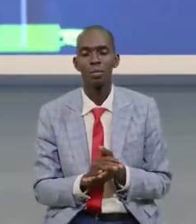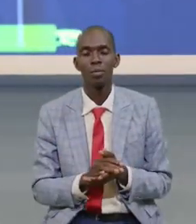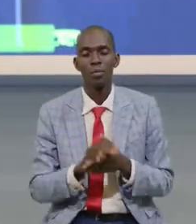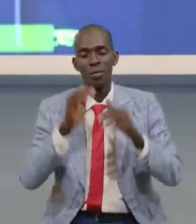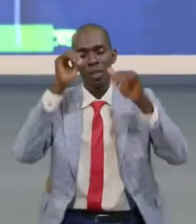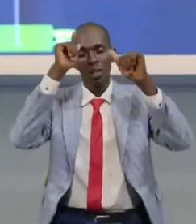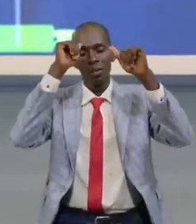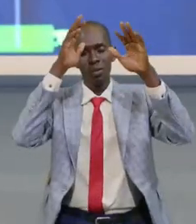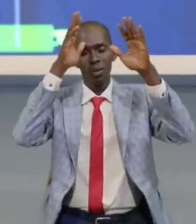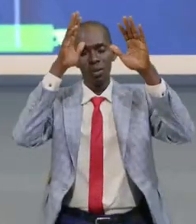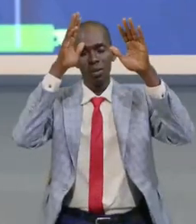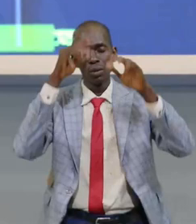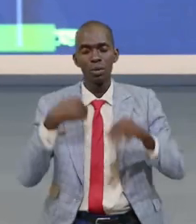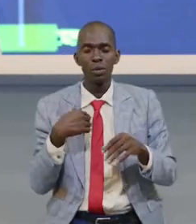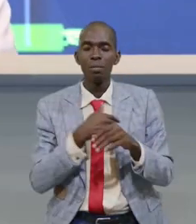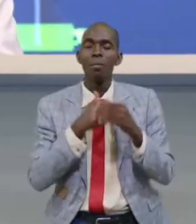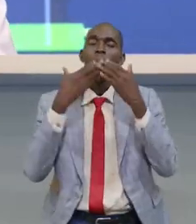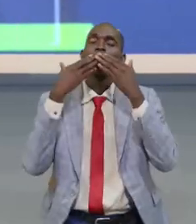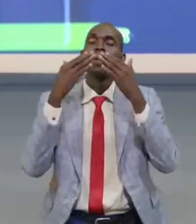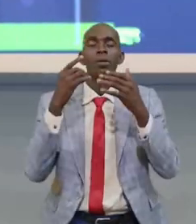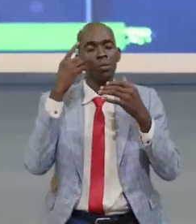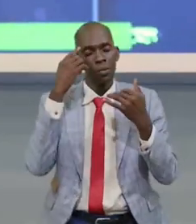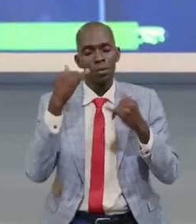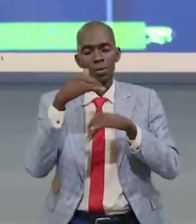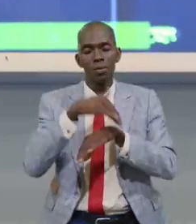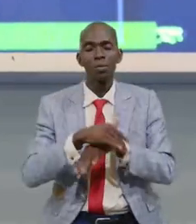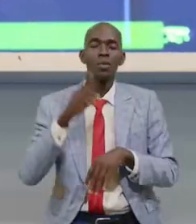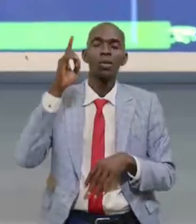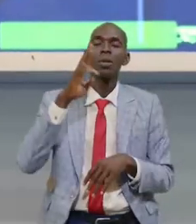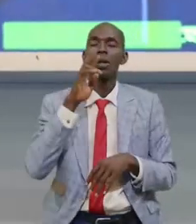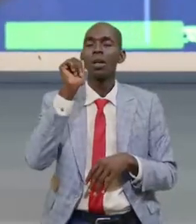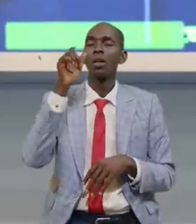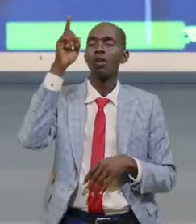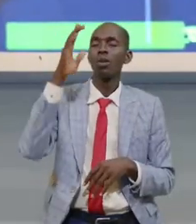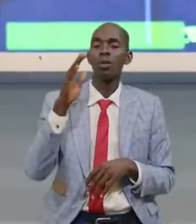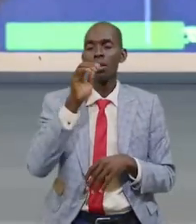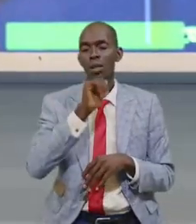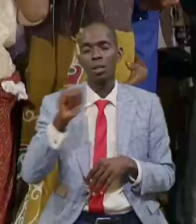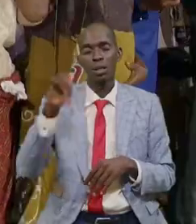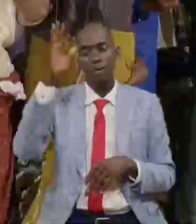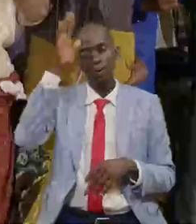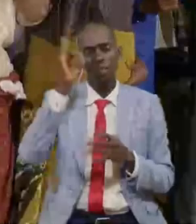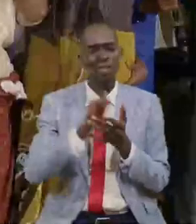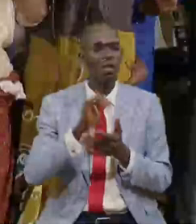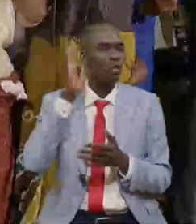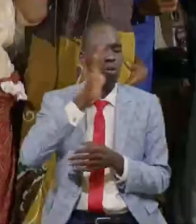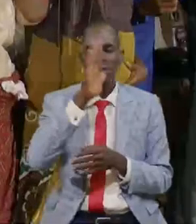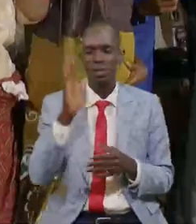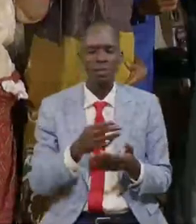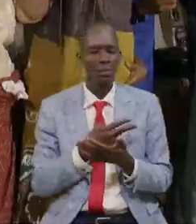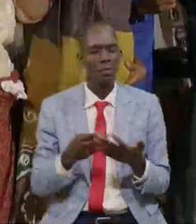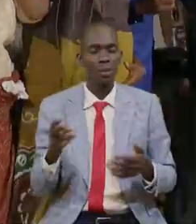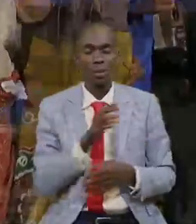Père, nous te remercions ce soir. Tu es Dieu le Père qui ne faillit